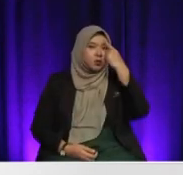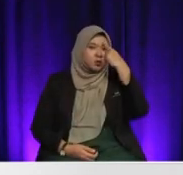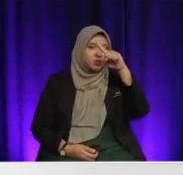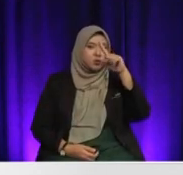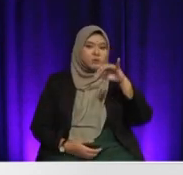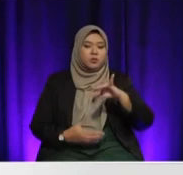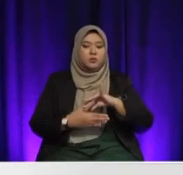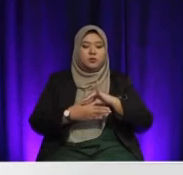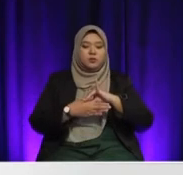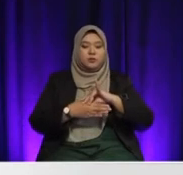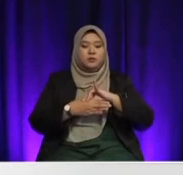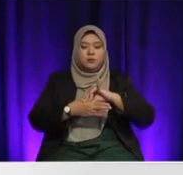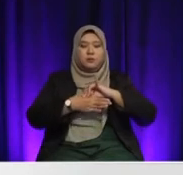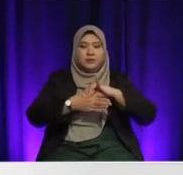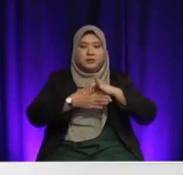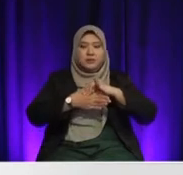Laju now dia kira.